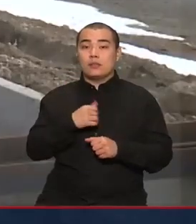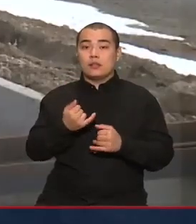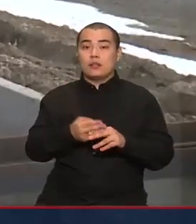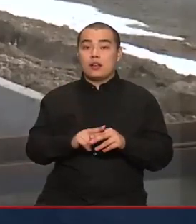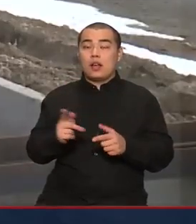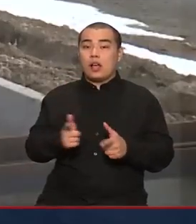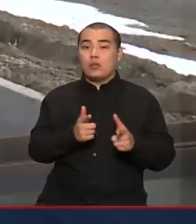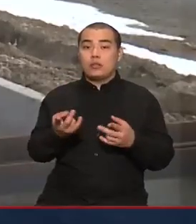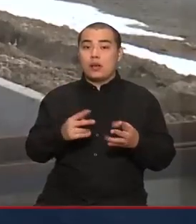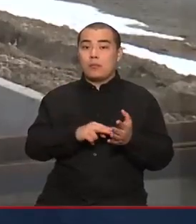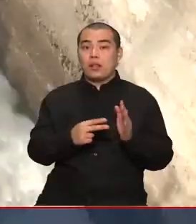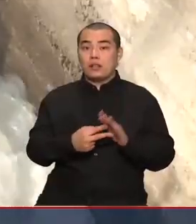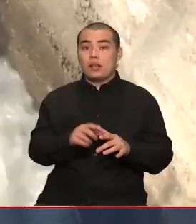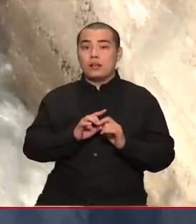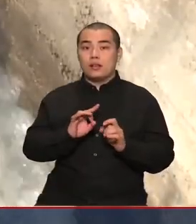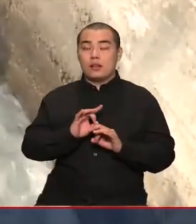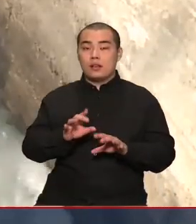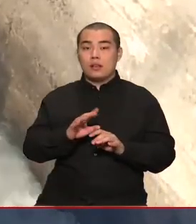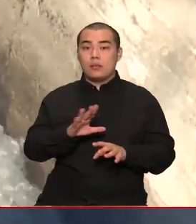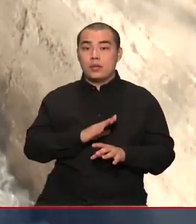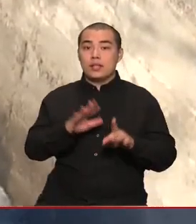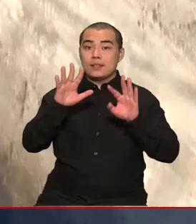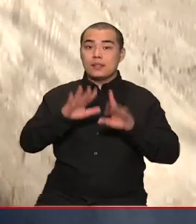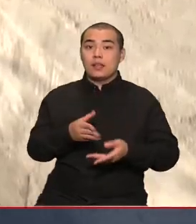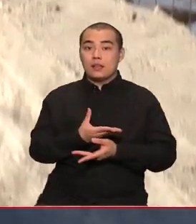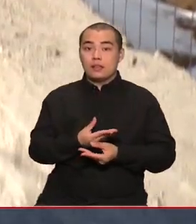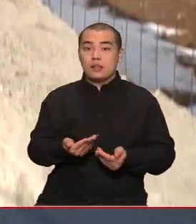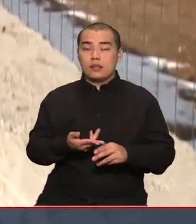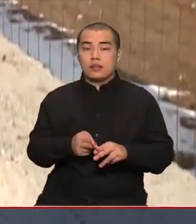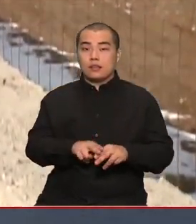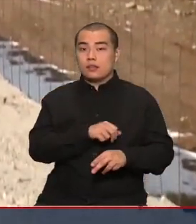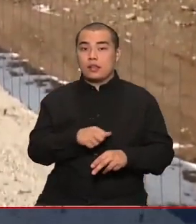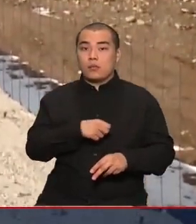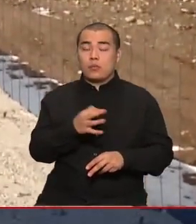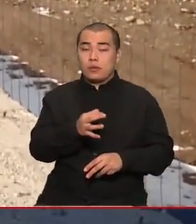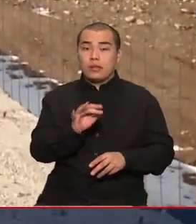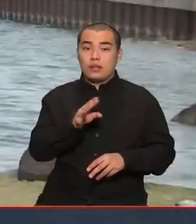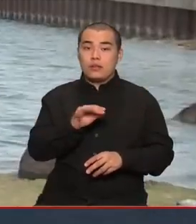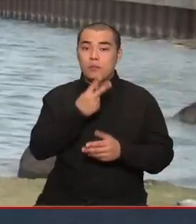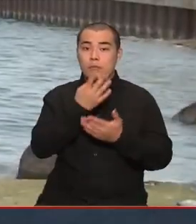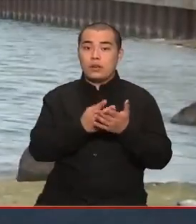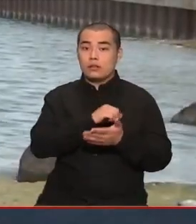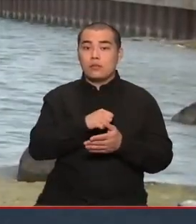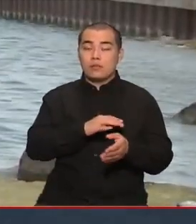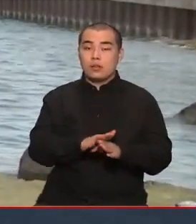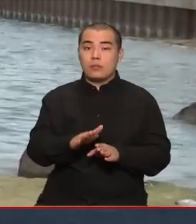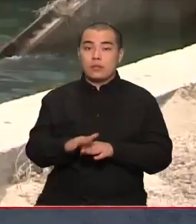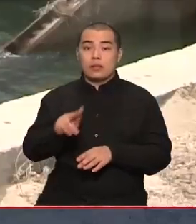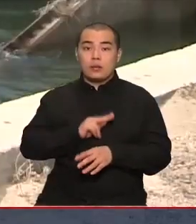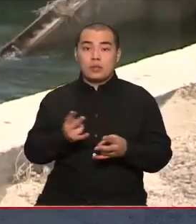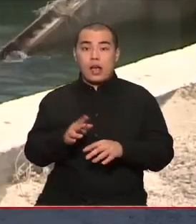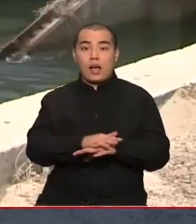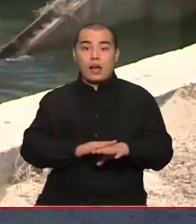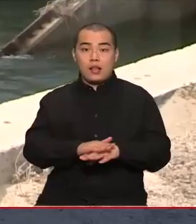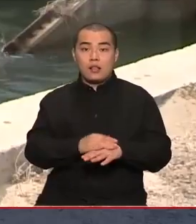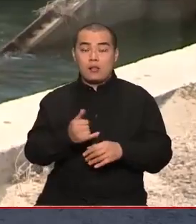әзірлеу жүктеді. Еріген қар суын елді мекендерден өзен арналарына немесе тоғандарға бұру жұмыстары жүргізілуі керек. Халықаралық